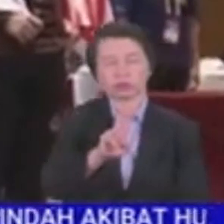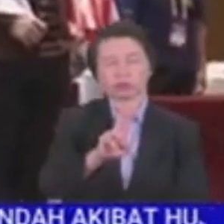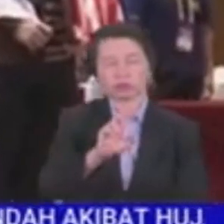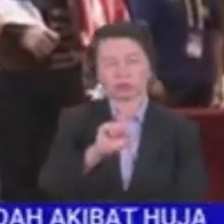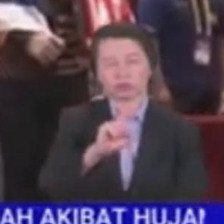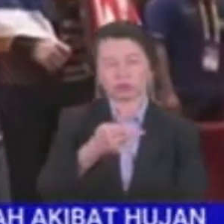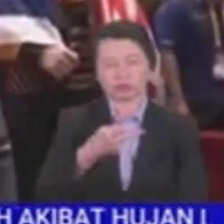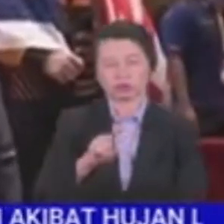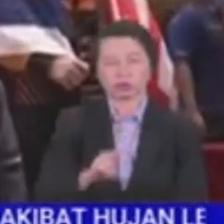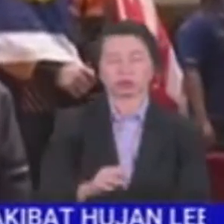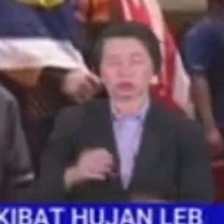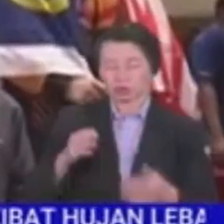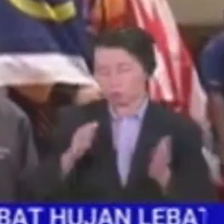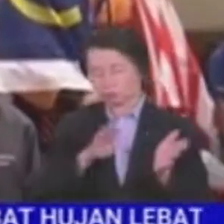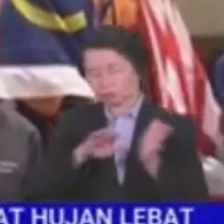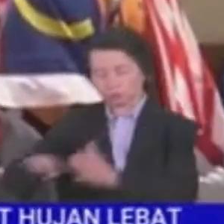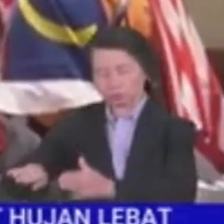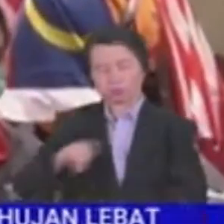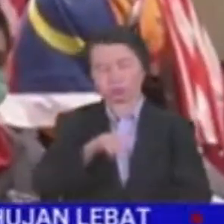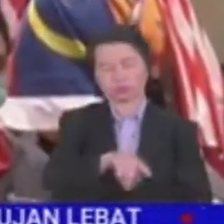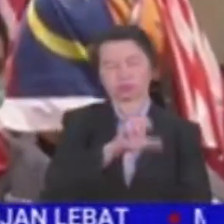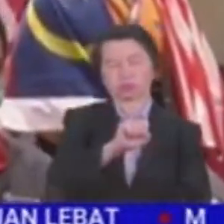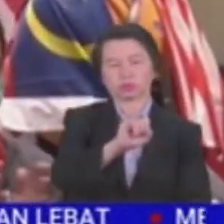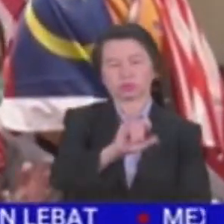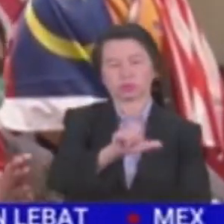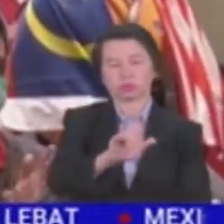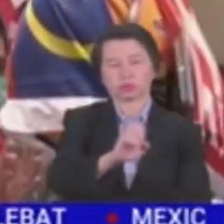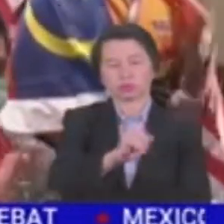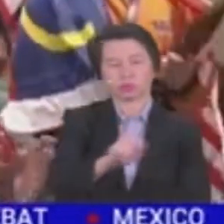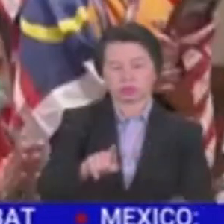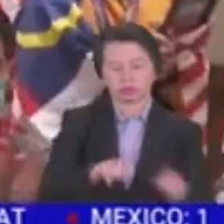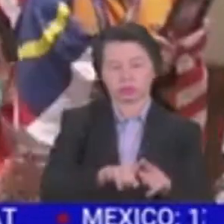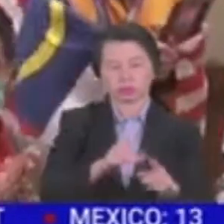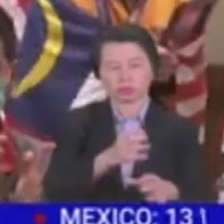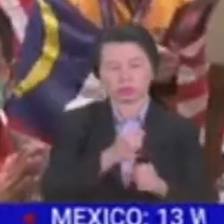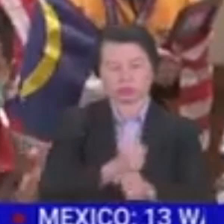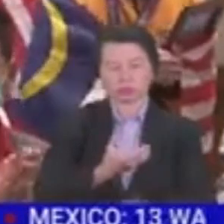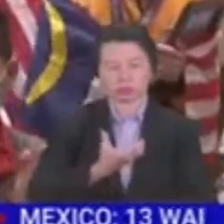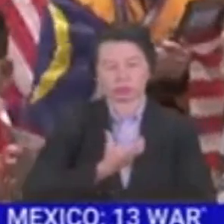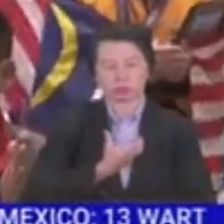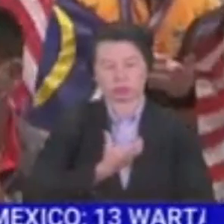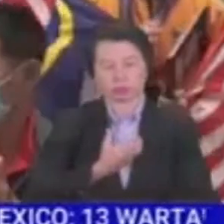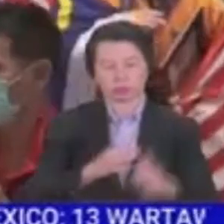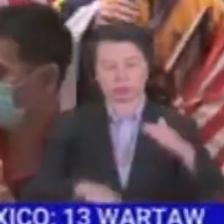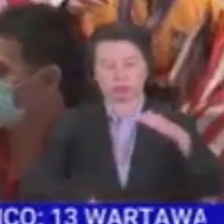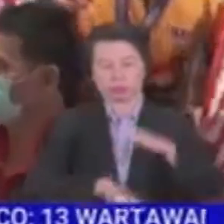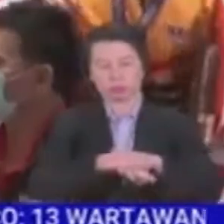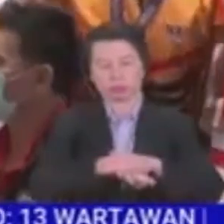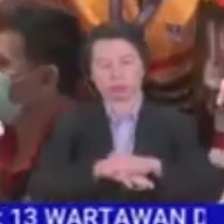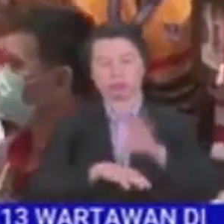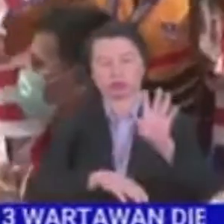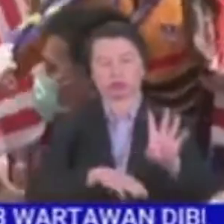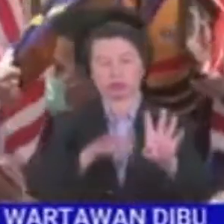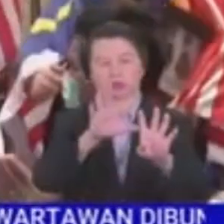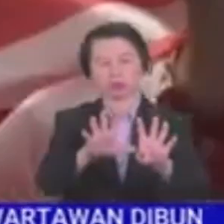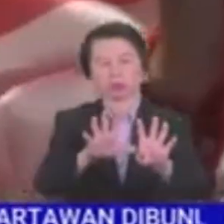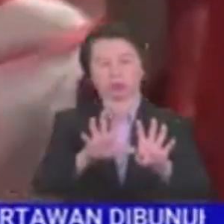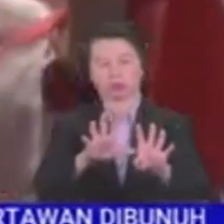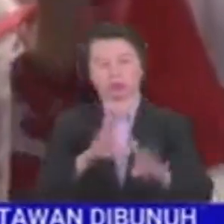menambah satu tingkat emas menjadikan keseluruhan pungutan tingkat kunci janegara mencecah 40535